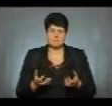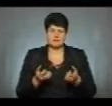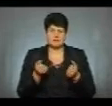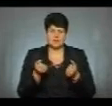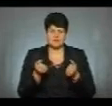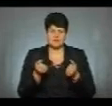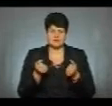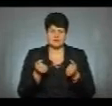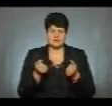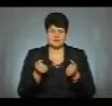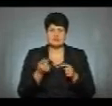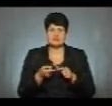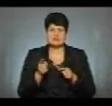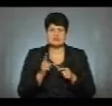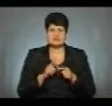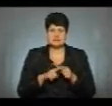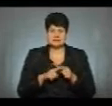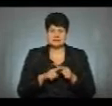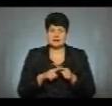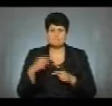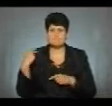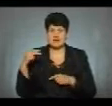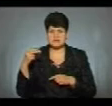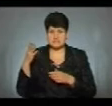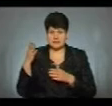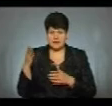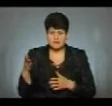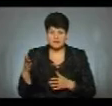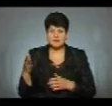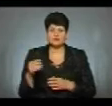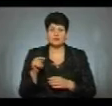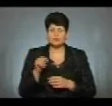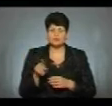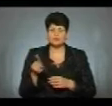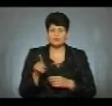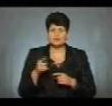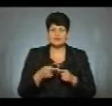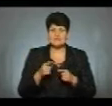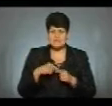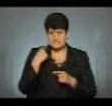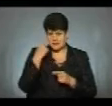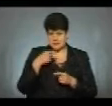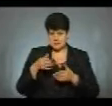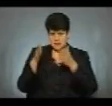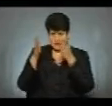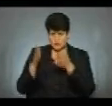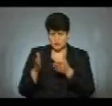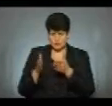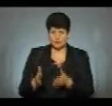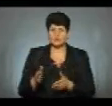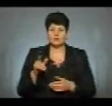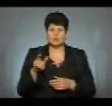з-поміж гілок влади – це, звісно, президента, тому що це персоніфіковано. Тобто люди